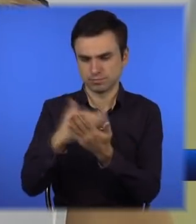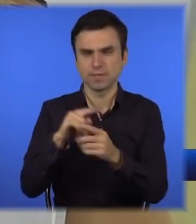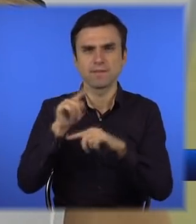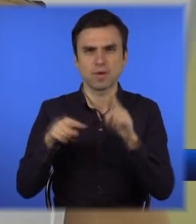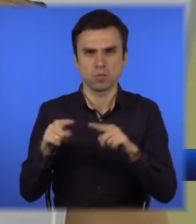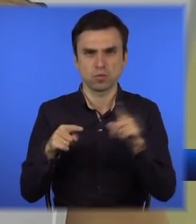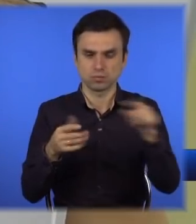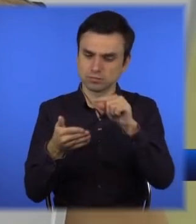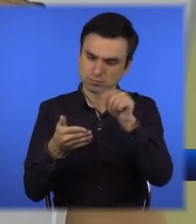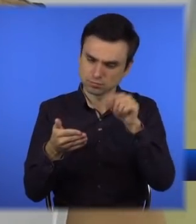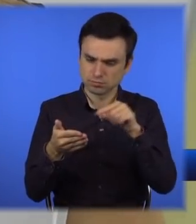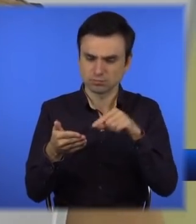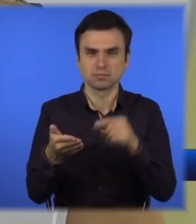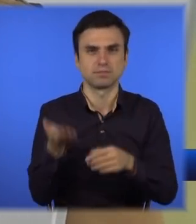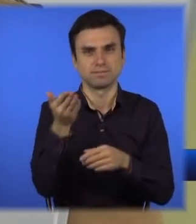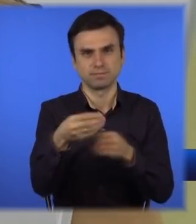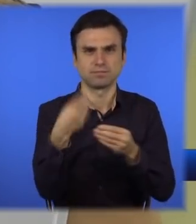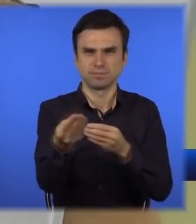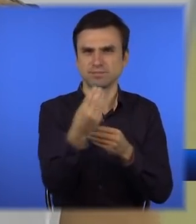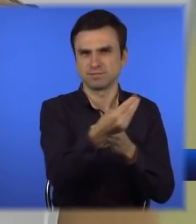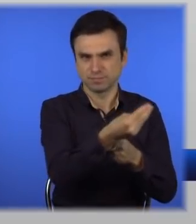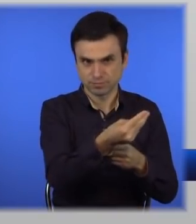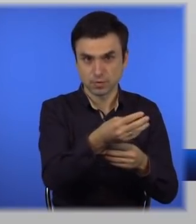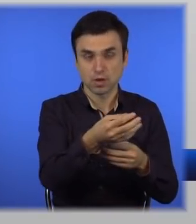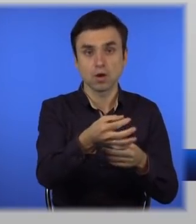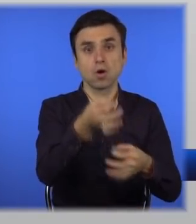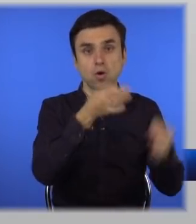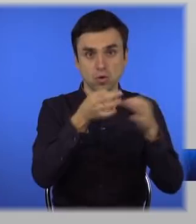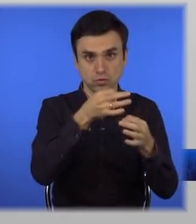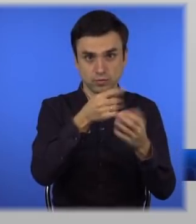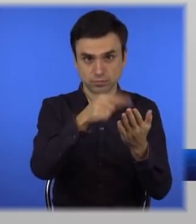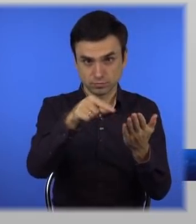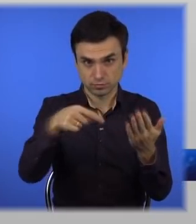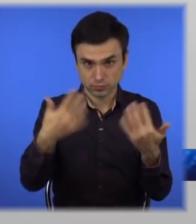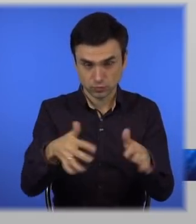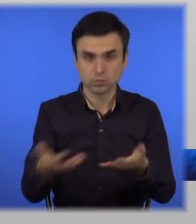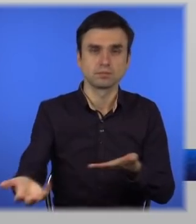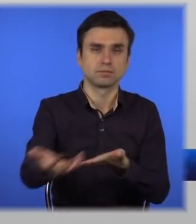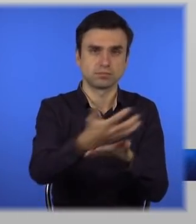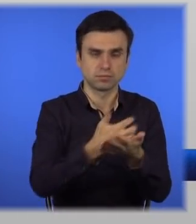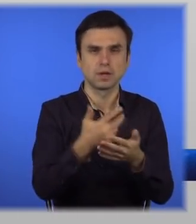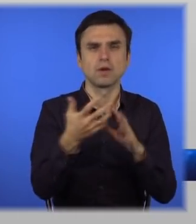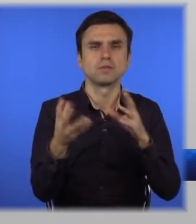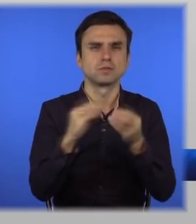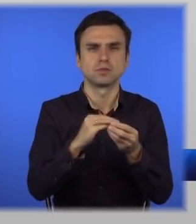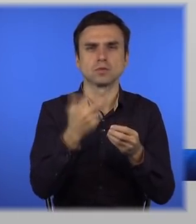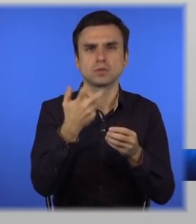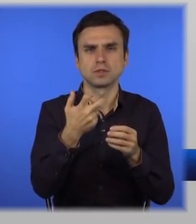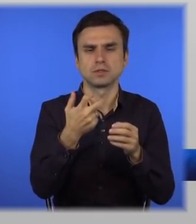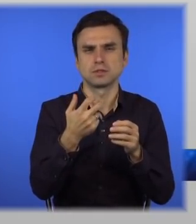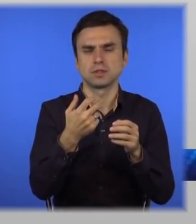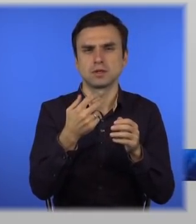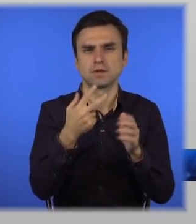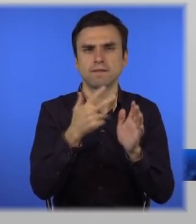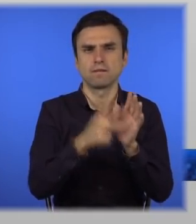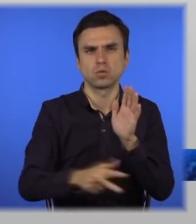Ми працюємо над політичною обізнаністю криворіжців. Усі пропоновані зі списку партії наразі представлені у міській раді.